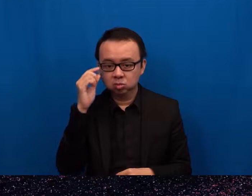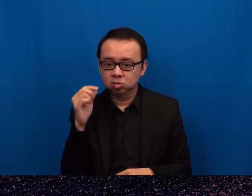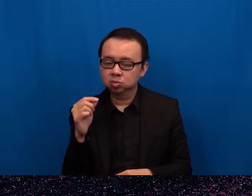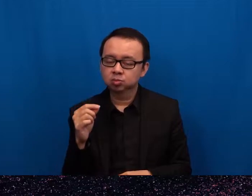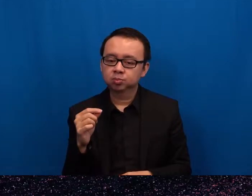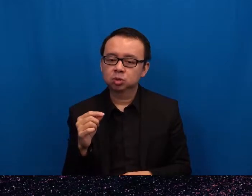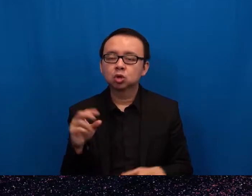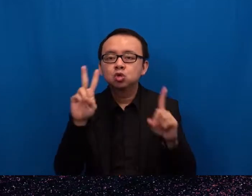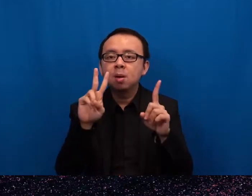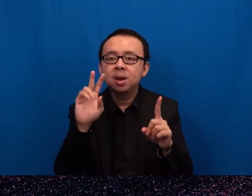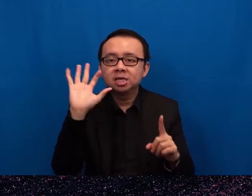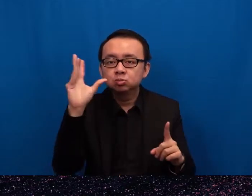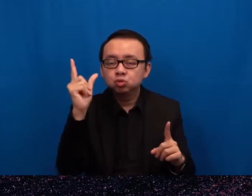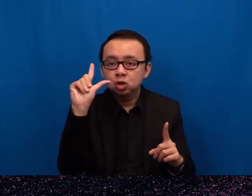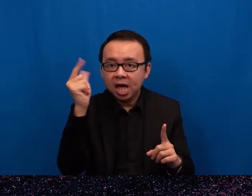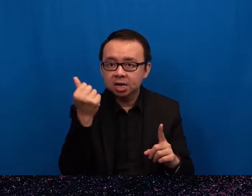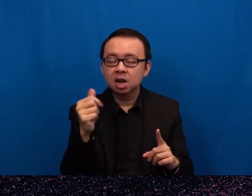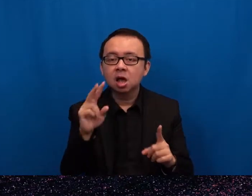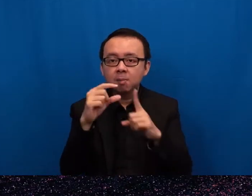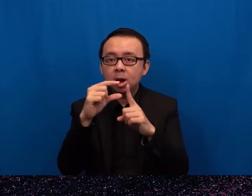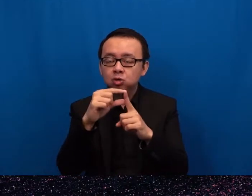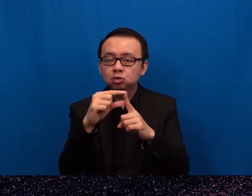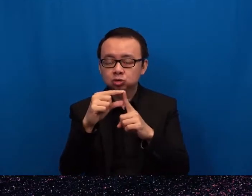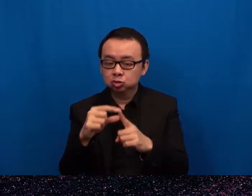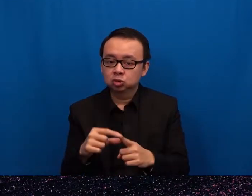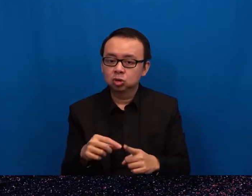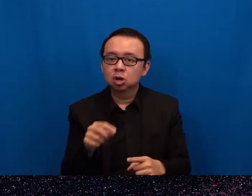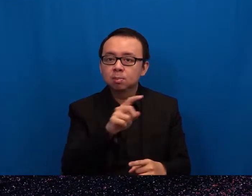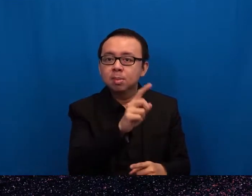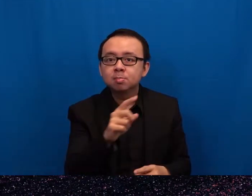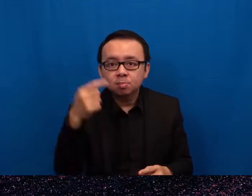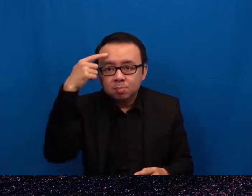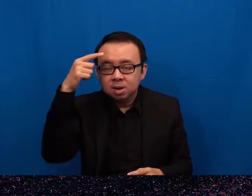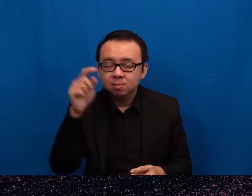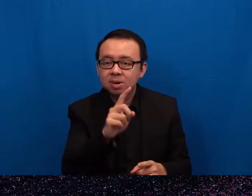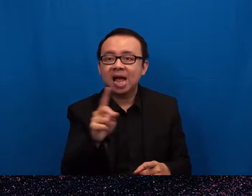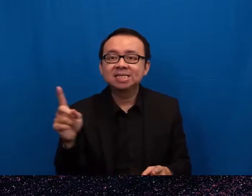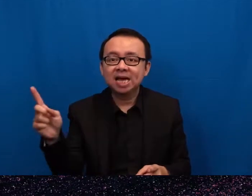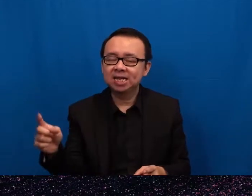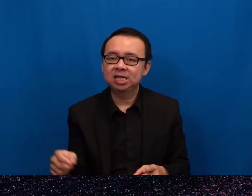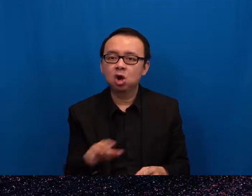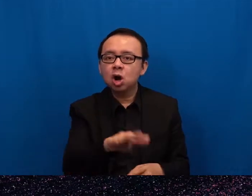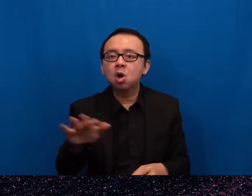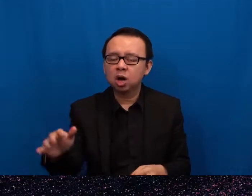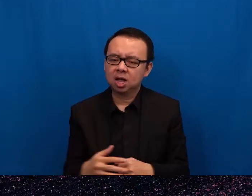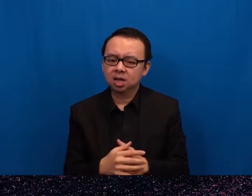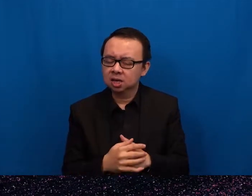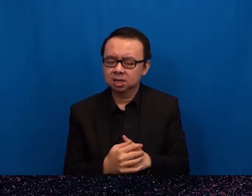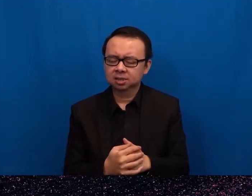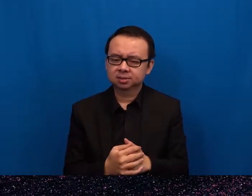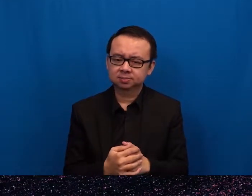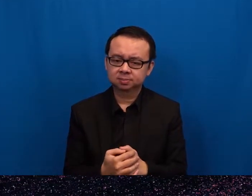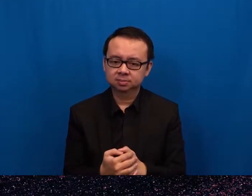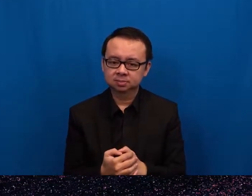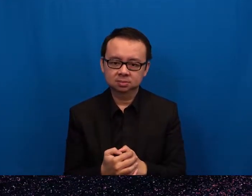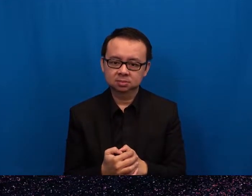usia CG-nya. Tambah bertambah, awalnya 12 jadi 17, 17 jadi 24 dan seterusnya membelah dan sebagainya. Dan